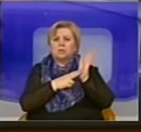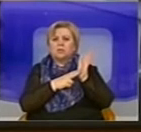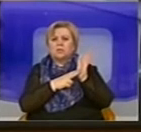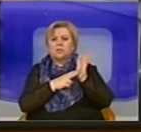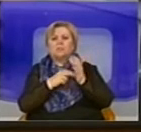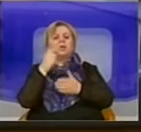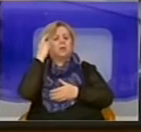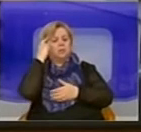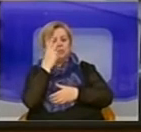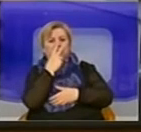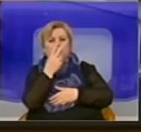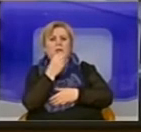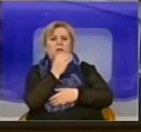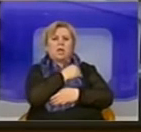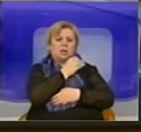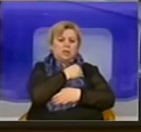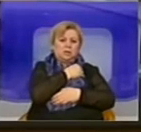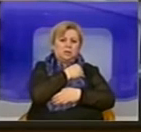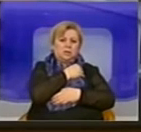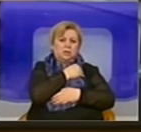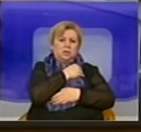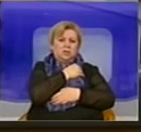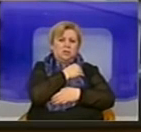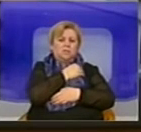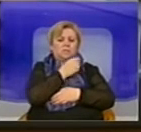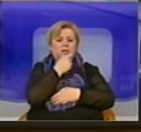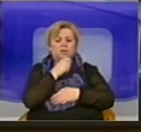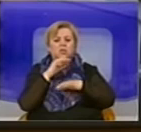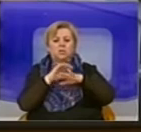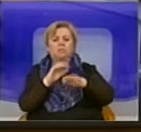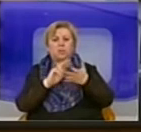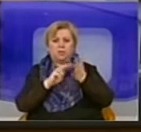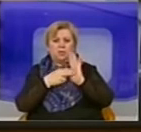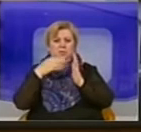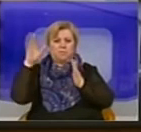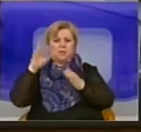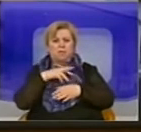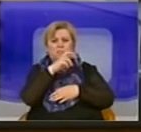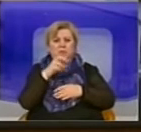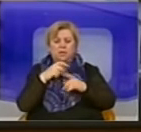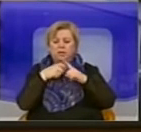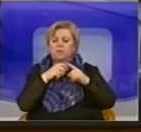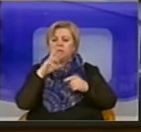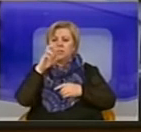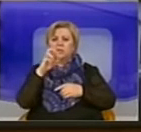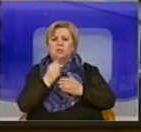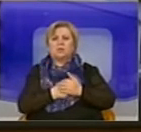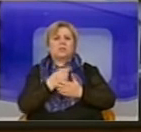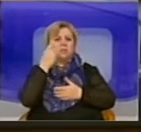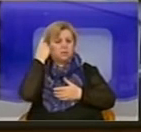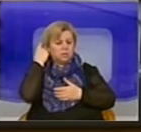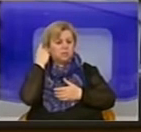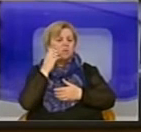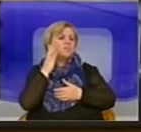ne kemi pas edhe deklarata nga ish shefja politikës e jashtme evropiane Catherine Ashton, pastaj nga ish sekretarja e